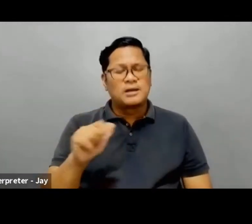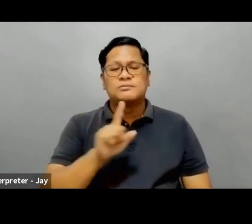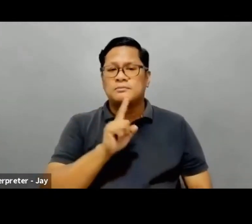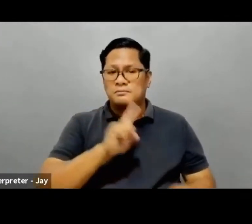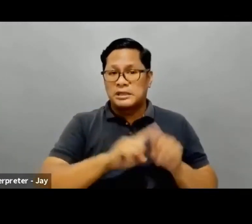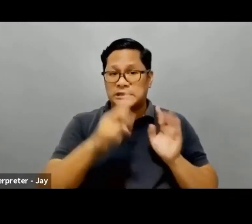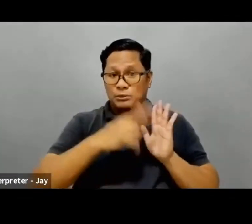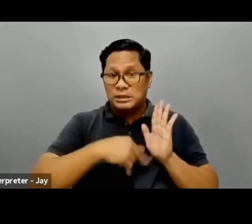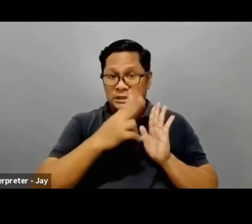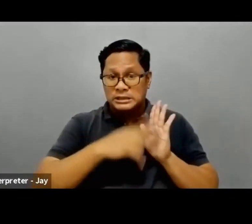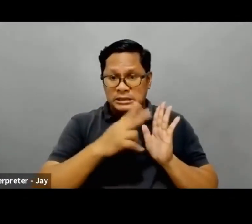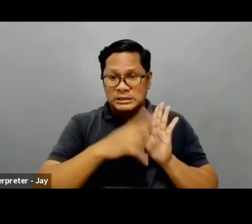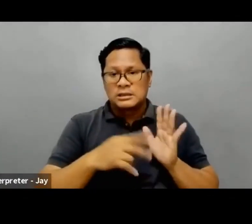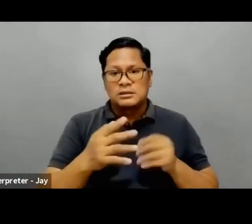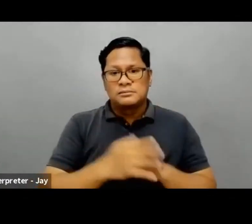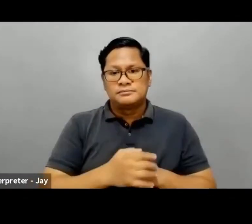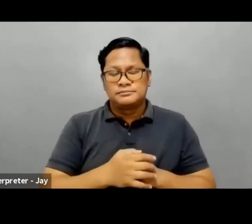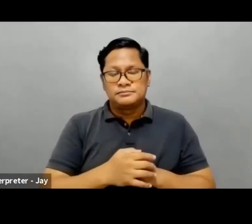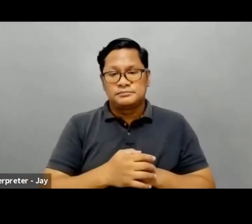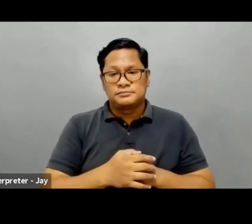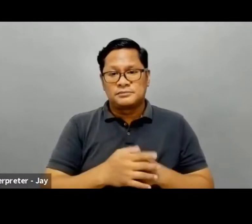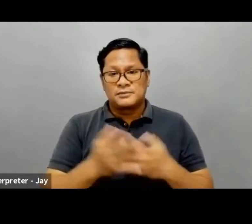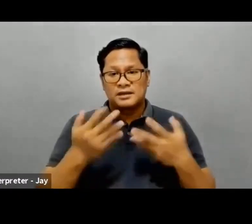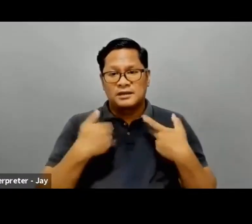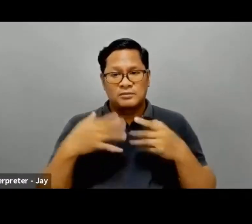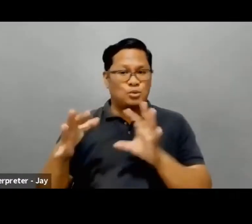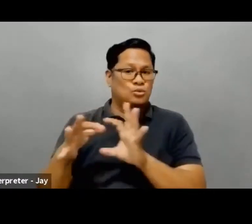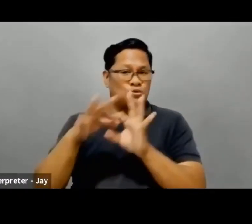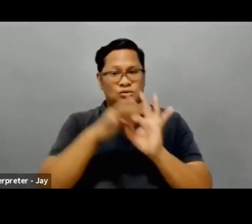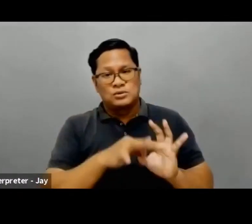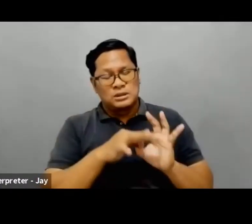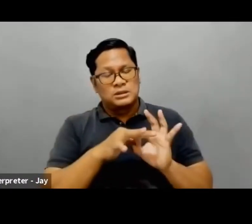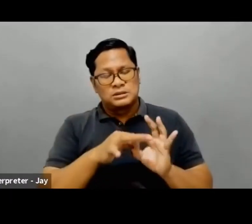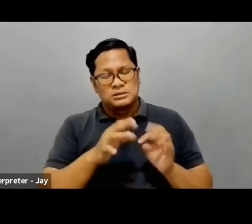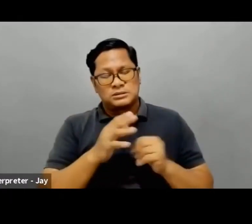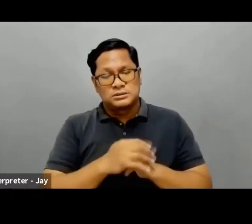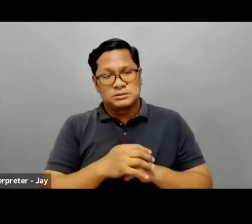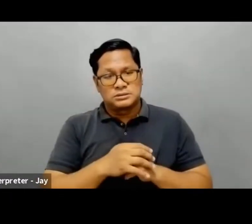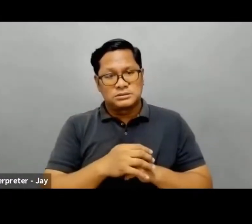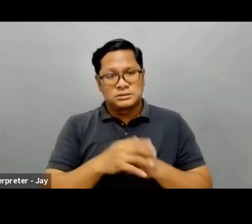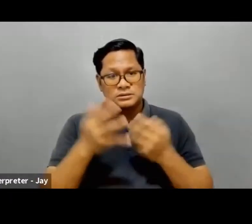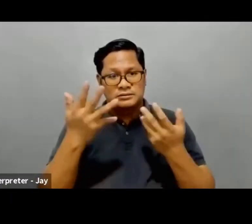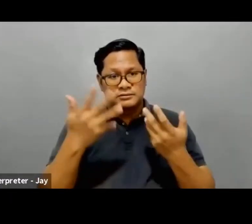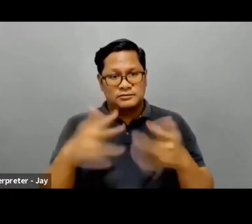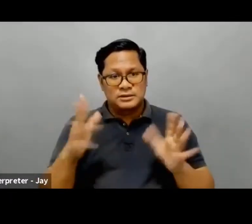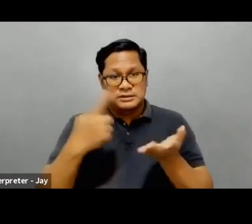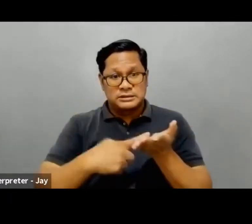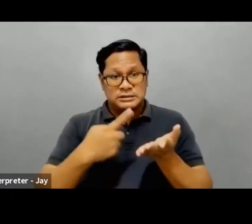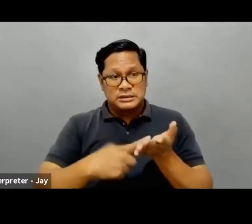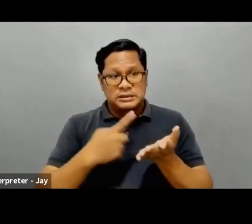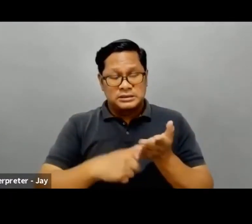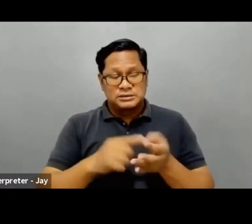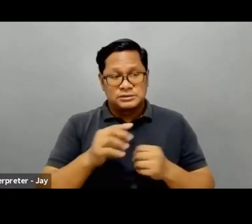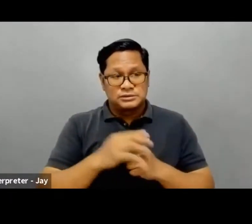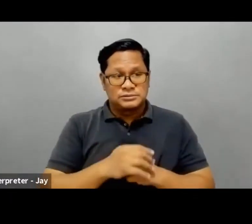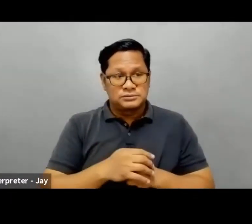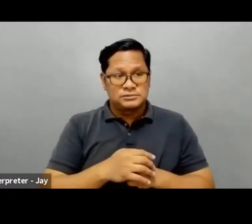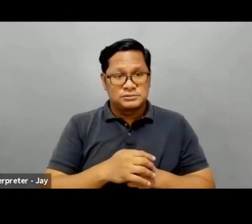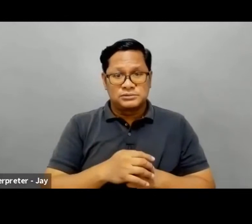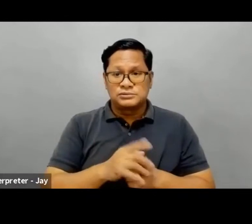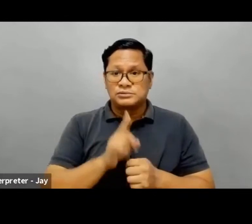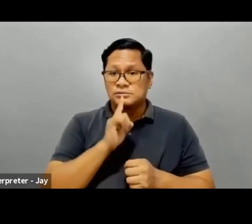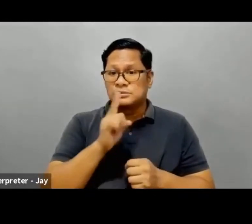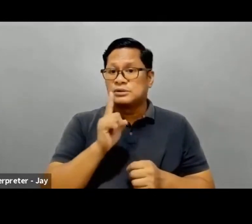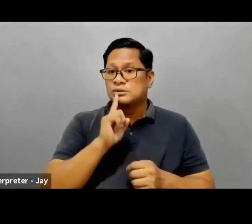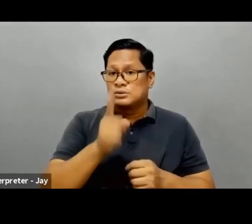kasi may ugnay dito din sa yung katatapos lang nating na discussion dito, no? Na while it is true we